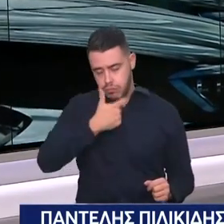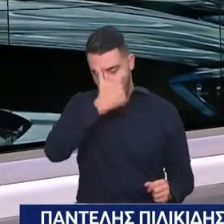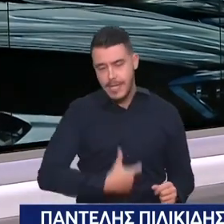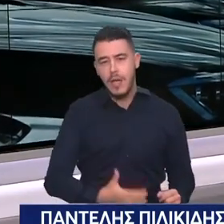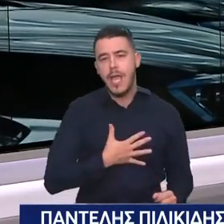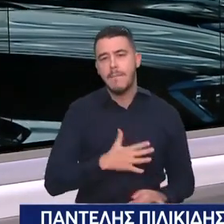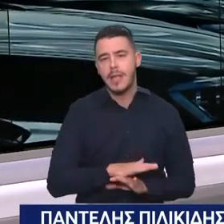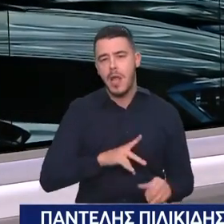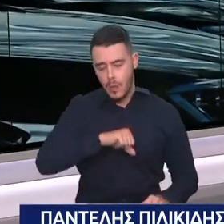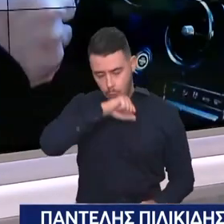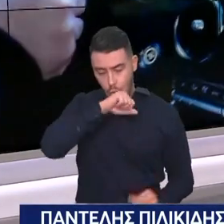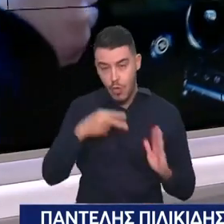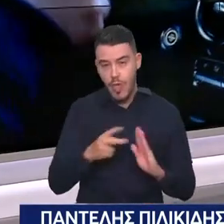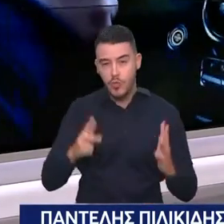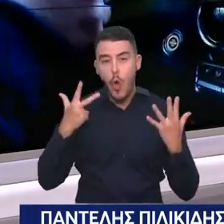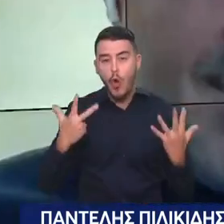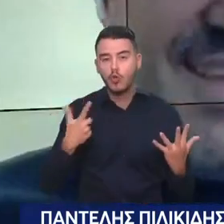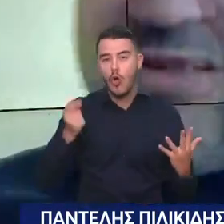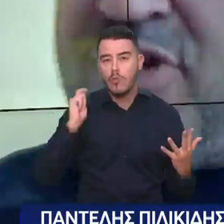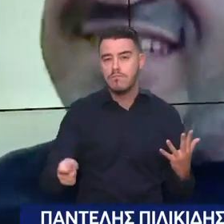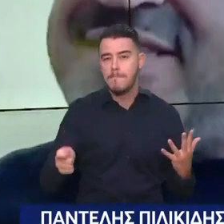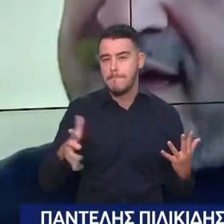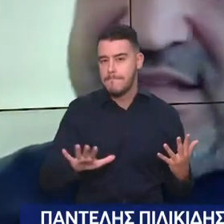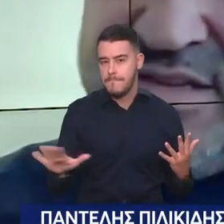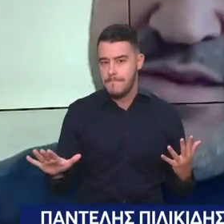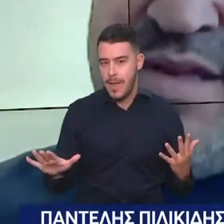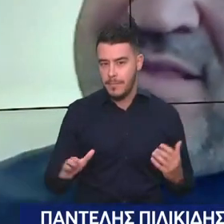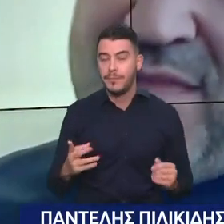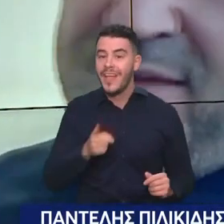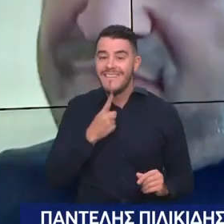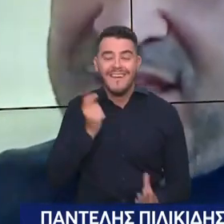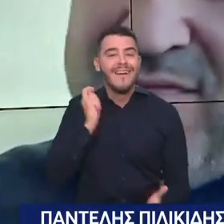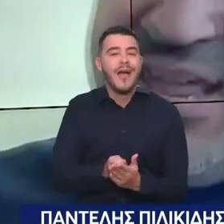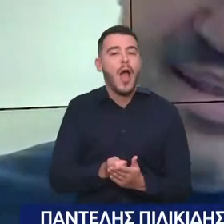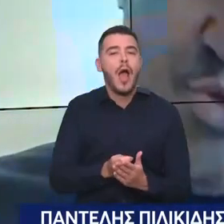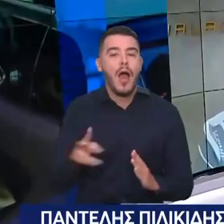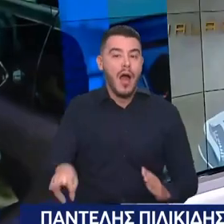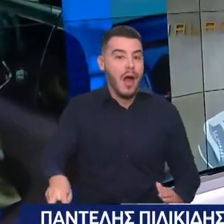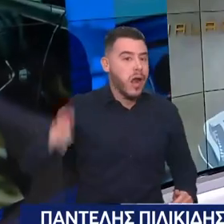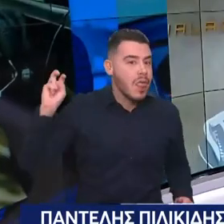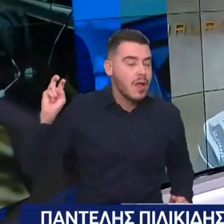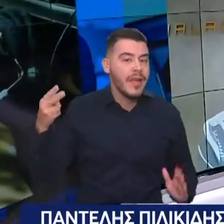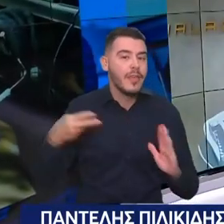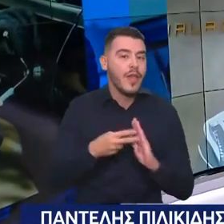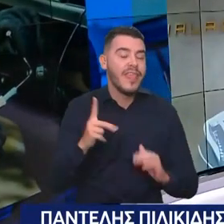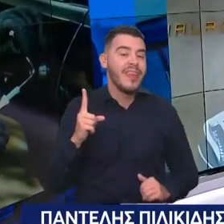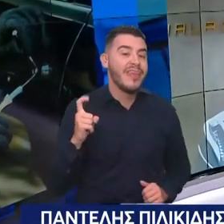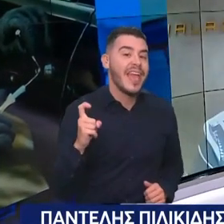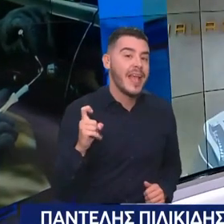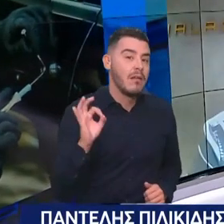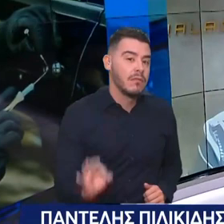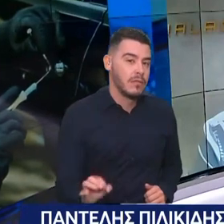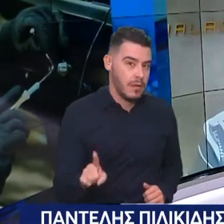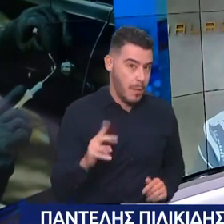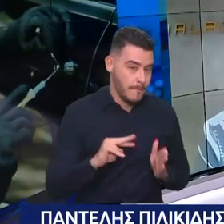τονίσω ότι το αυτοκίνητο αυτό αγοράστηκε το 2008 και η κλοπή που συζητάμε, να ξέρετε, έχει γίνει το 2010, έτσι. Δηλαδή δεν έγινε τώρα. Και το λέω αυτό